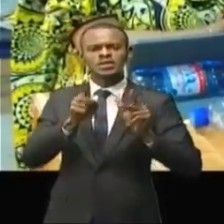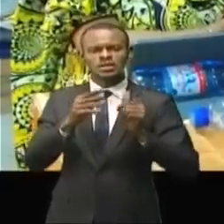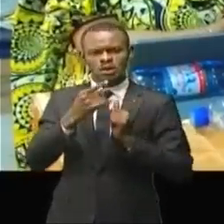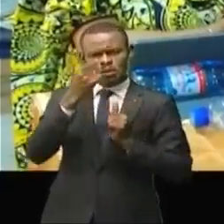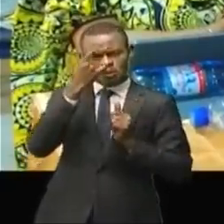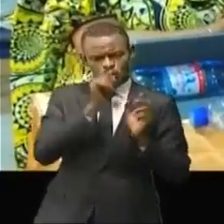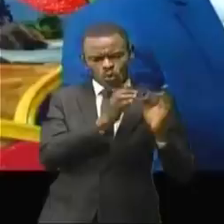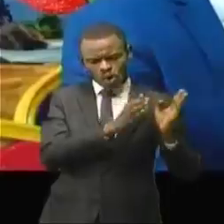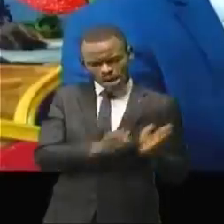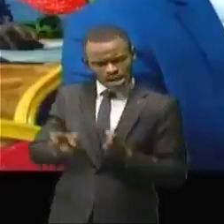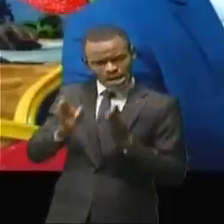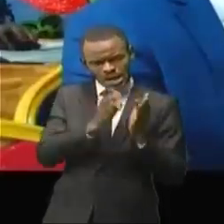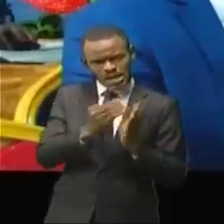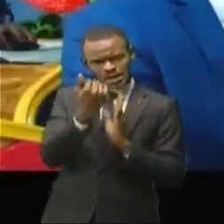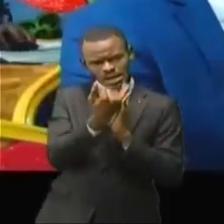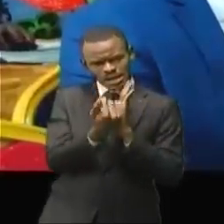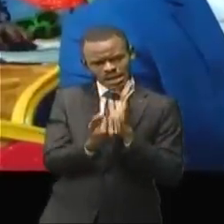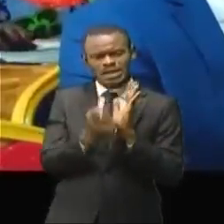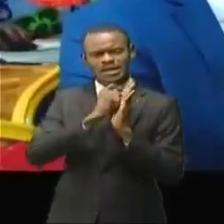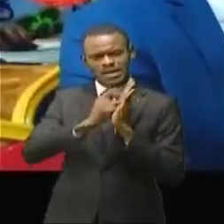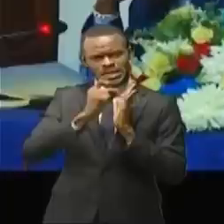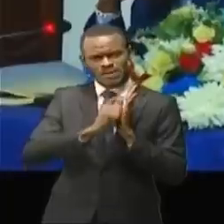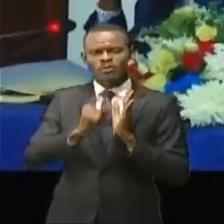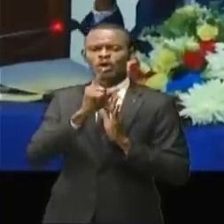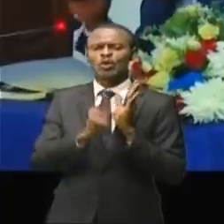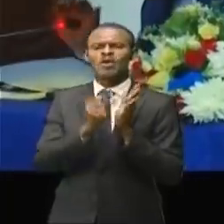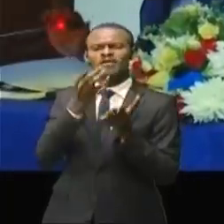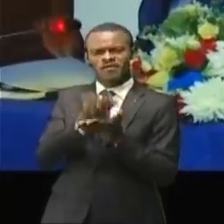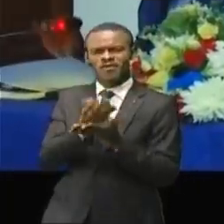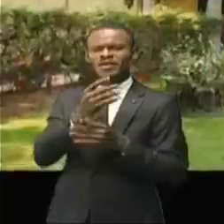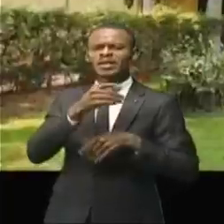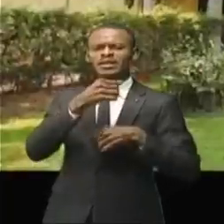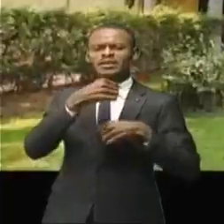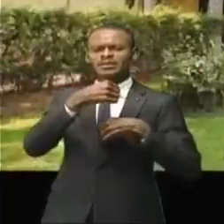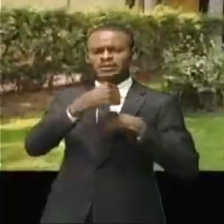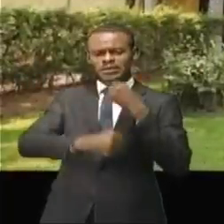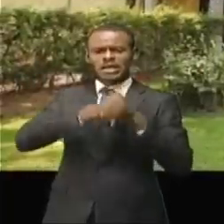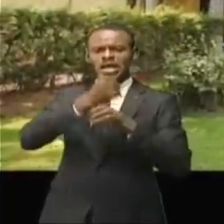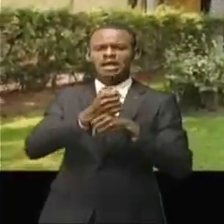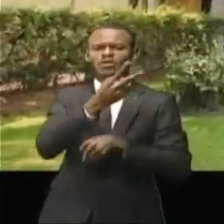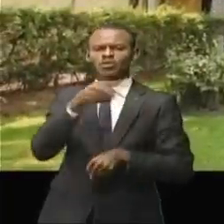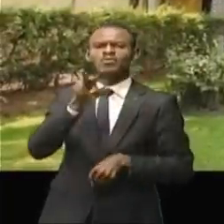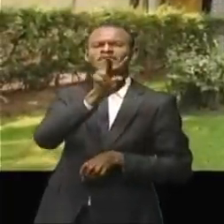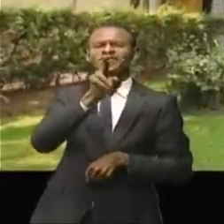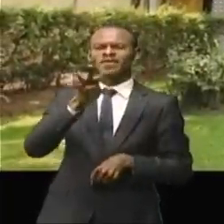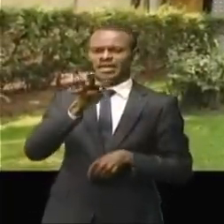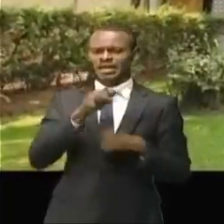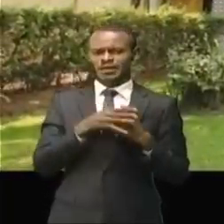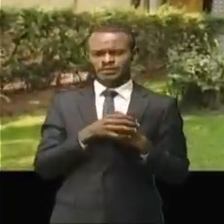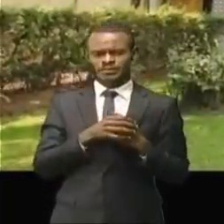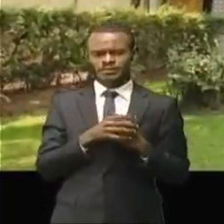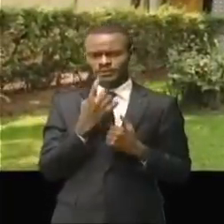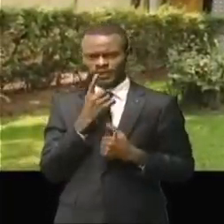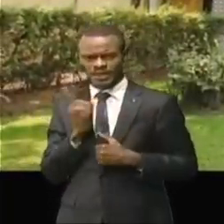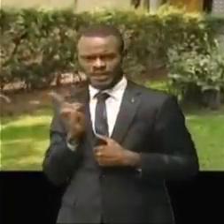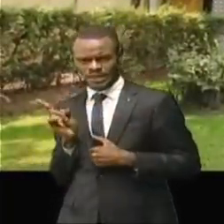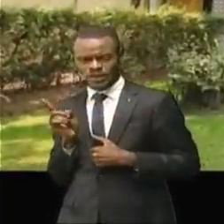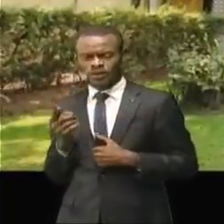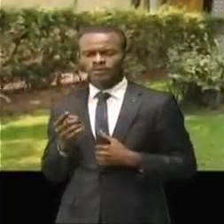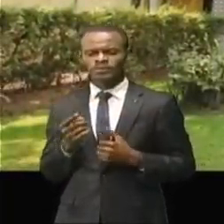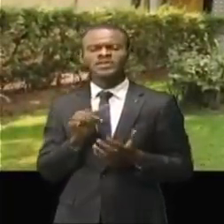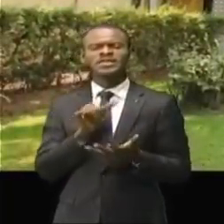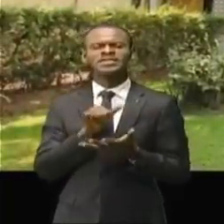la loi des finances exercices 2024 d'une manière générale nous rappeler que nous à la présidence de la République comme administration